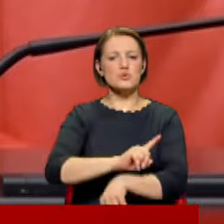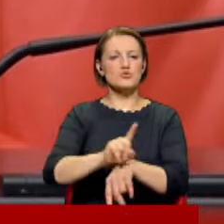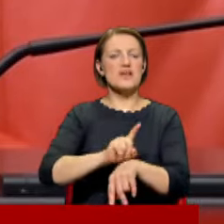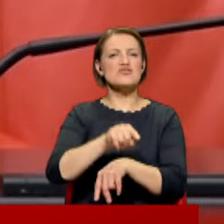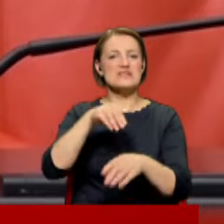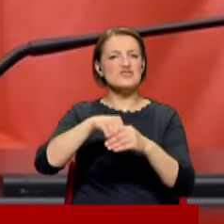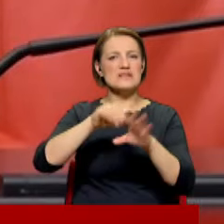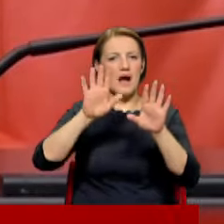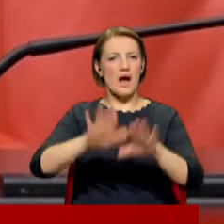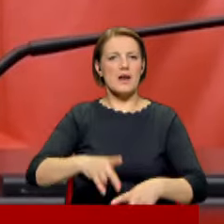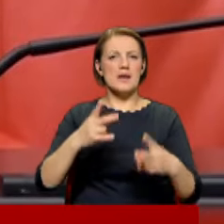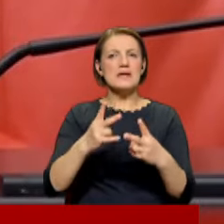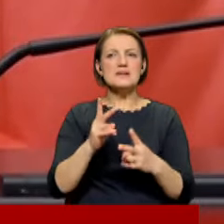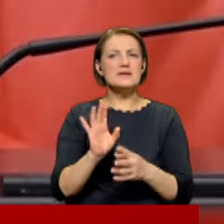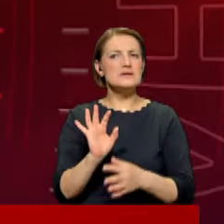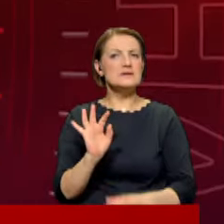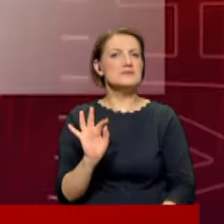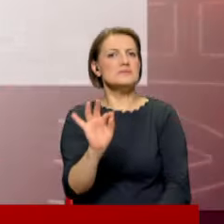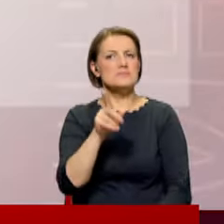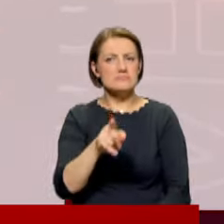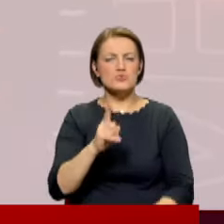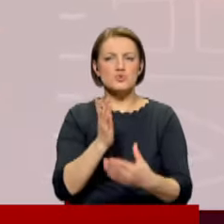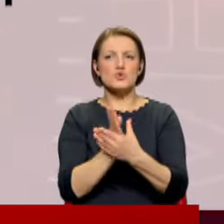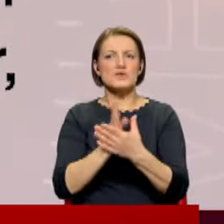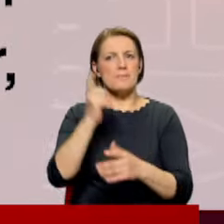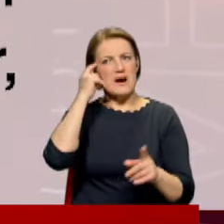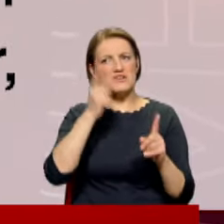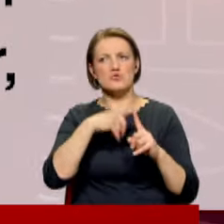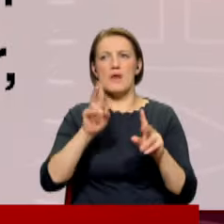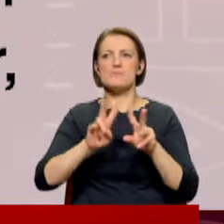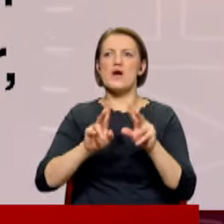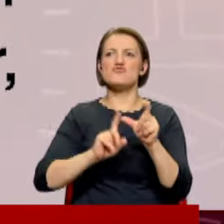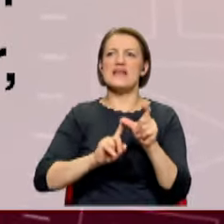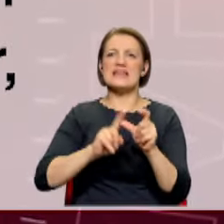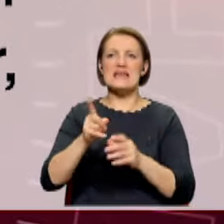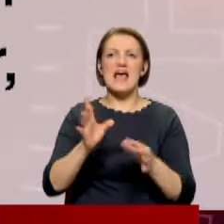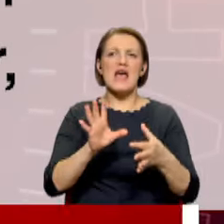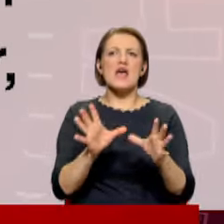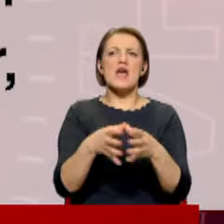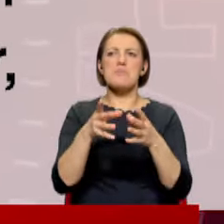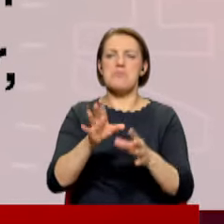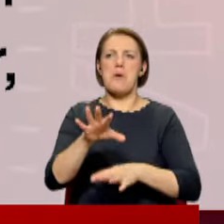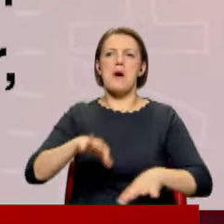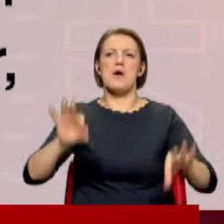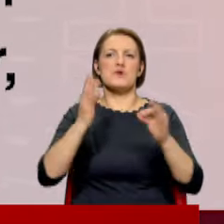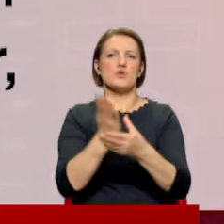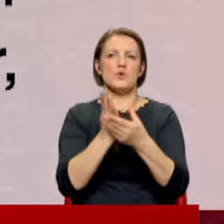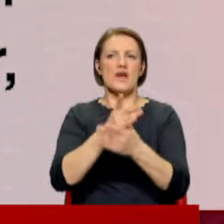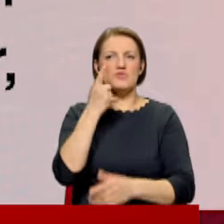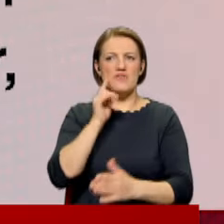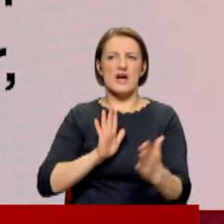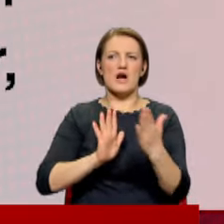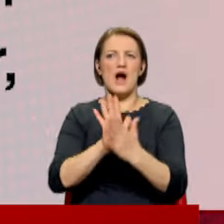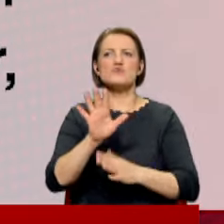altında kalırsın diye mesaj mı verilmek isteniyor? Bu dosya baştan sona Murat Çelik ve ekibinin düzmeceleriyle hazırlanan bir dosya. Devlete